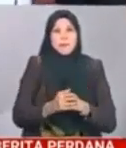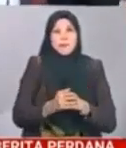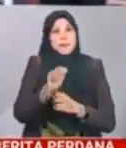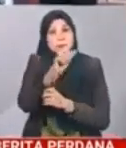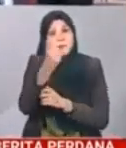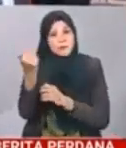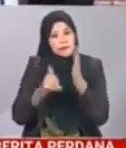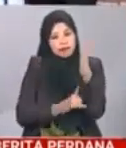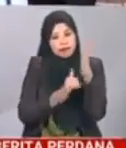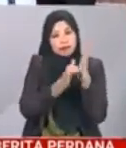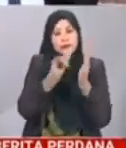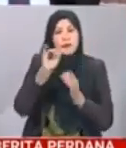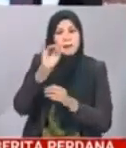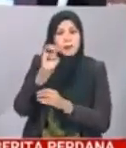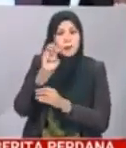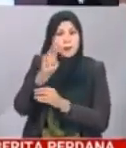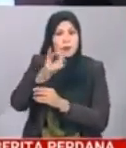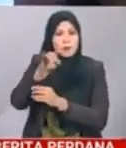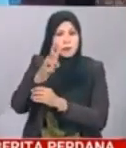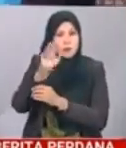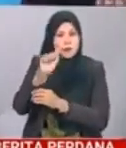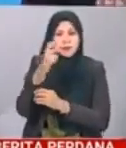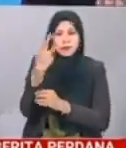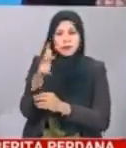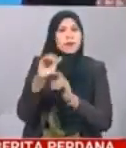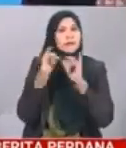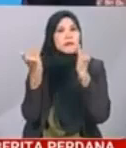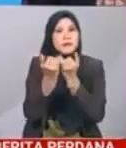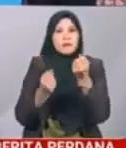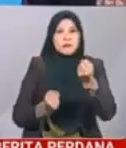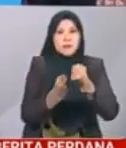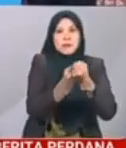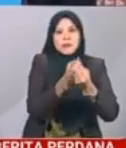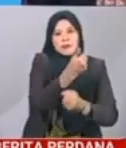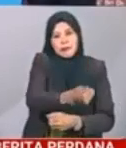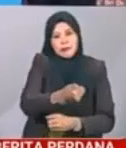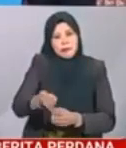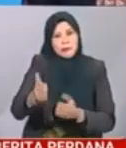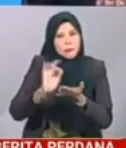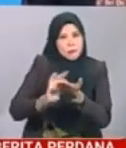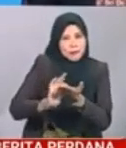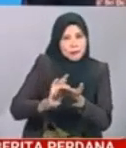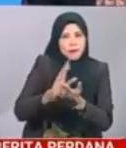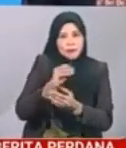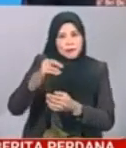Selain Yayasan Nur Jiwa, 13 syarikat turut menyampaikan sumbangan dalam bentuk peralatan